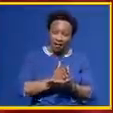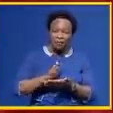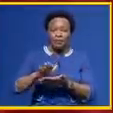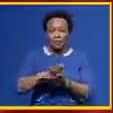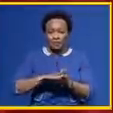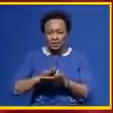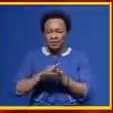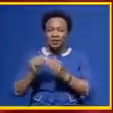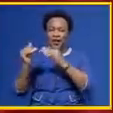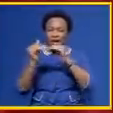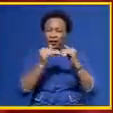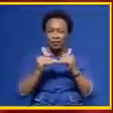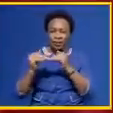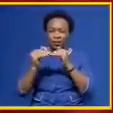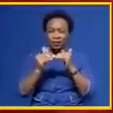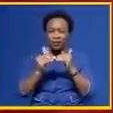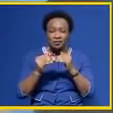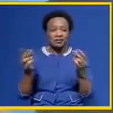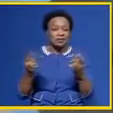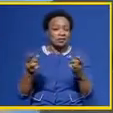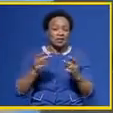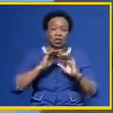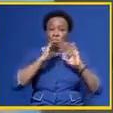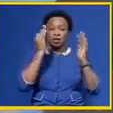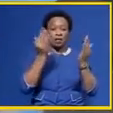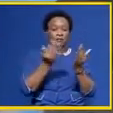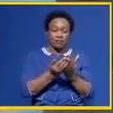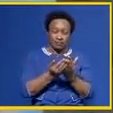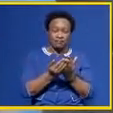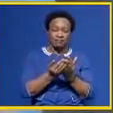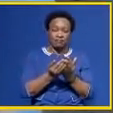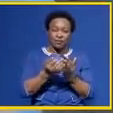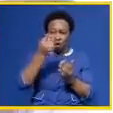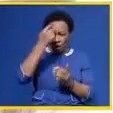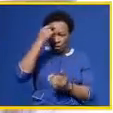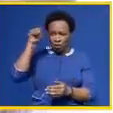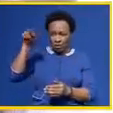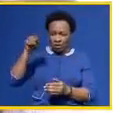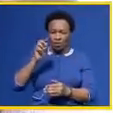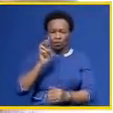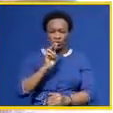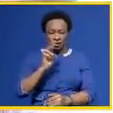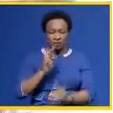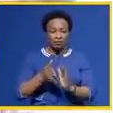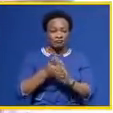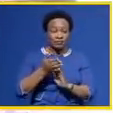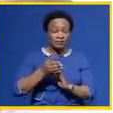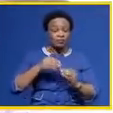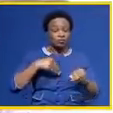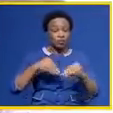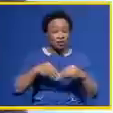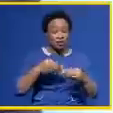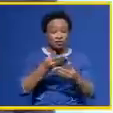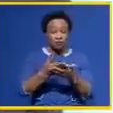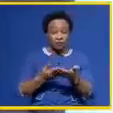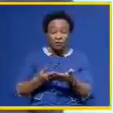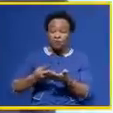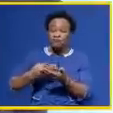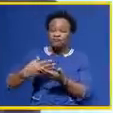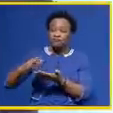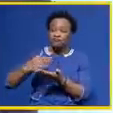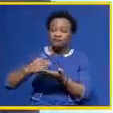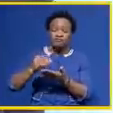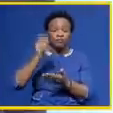ya kidemokrasia kama chama. Huko Dodoma, CHADEMA mkoani humo imeanza mchakato wa kutoa fomu kwa watiania wa